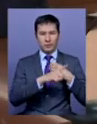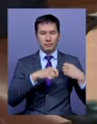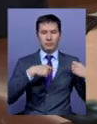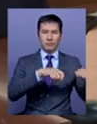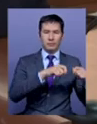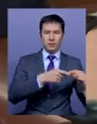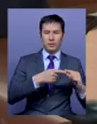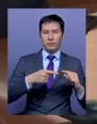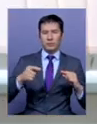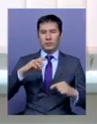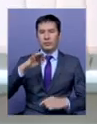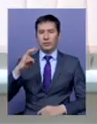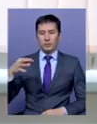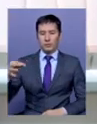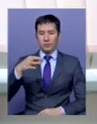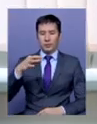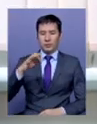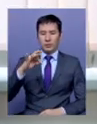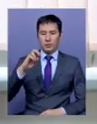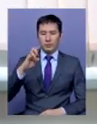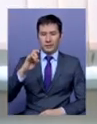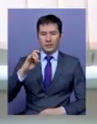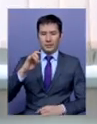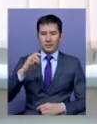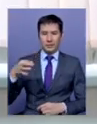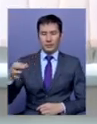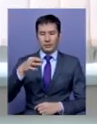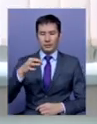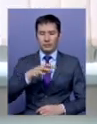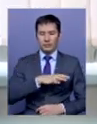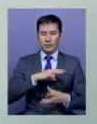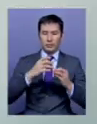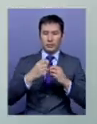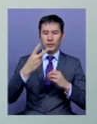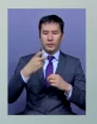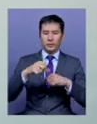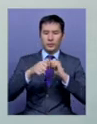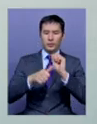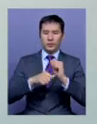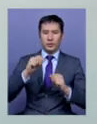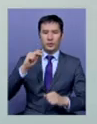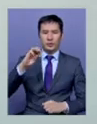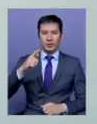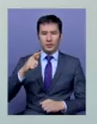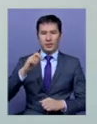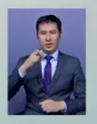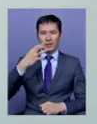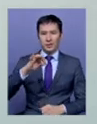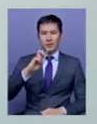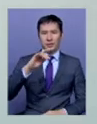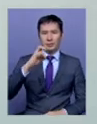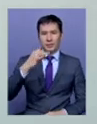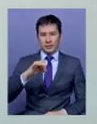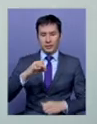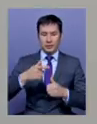ақпан айында Түркістан облысы Ордабасы ауданы Бадам елді мекенде орналасқан 10-216 әскери бөлімде қызмет ететін Абылай Балғынбай